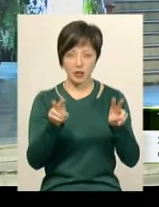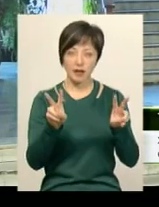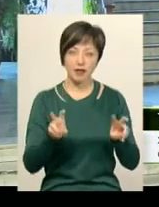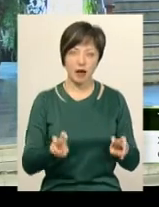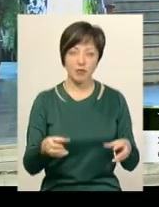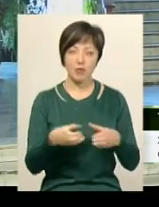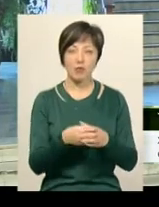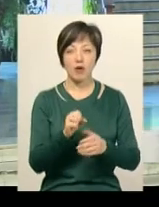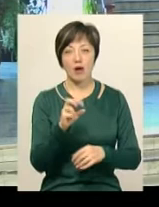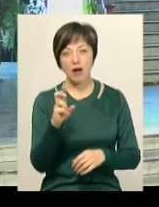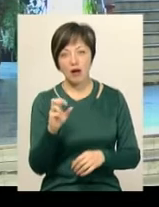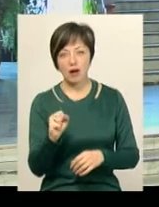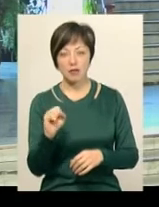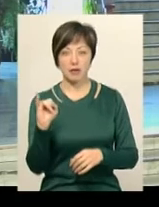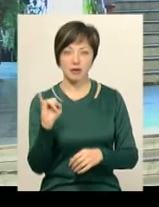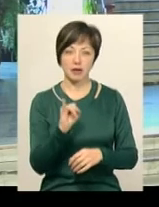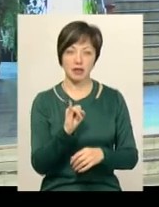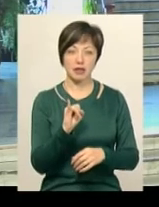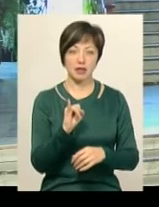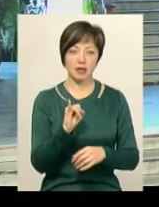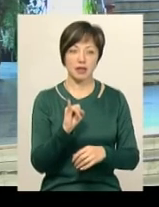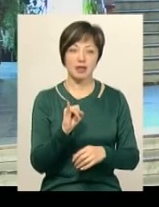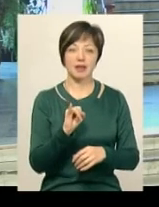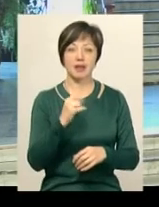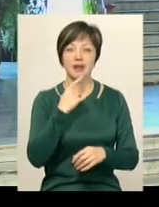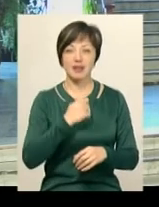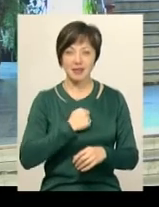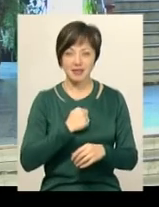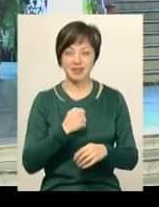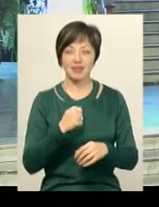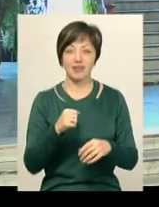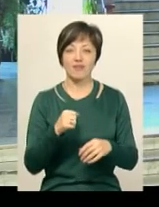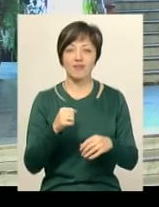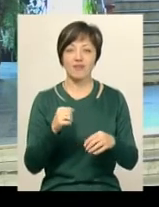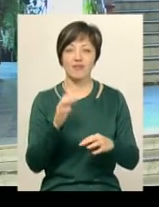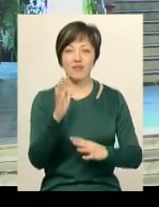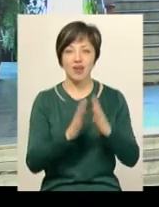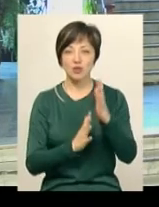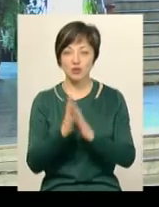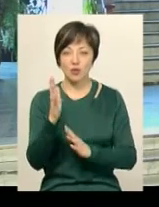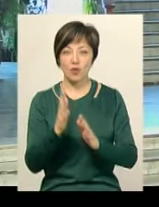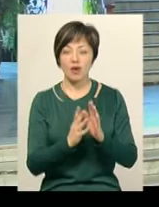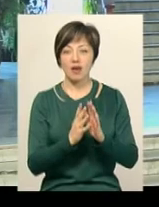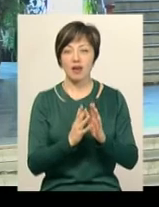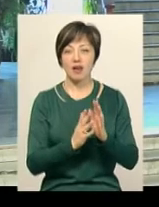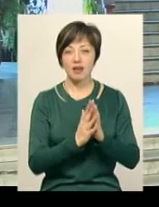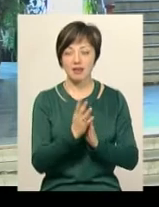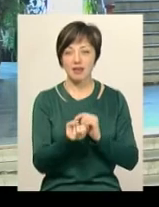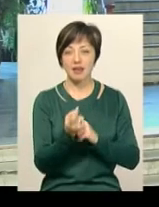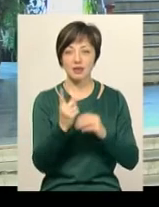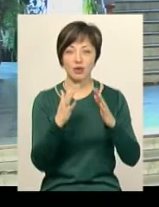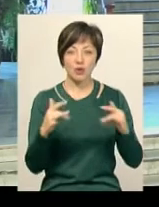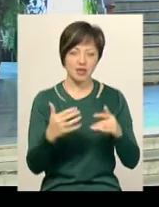гурту «Аби», і «Лісу роділа сілочка», як то кажуть, і новорічні твори. І